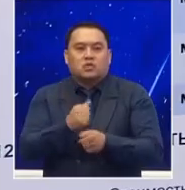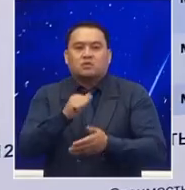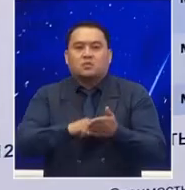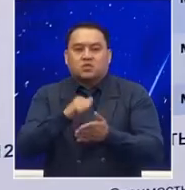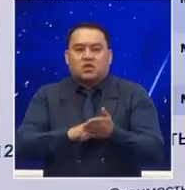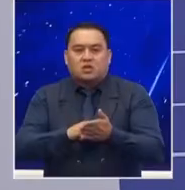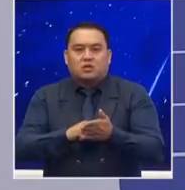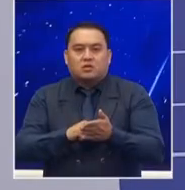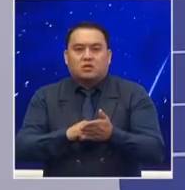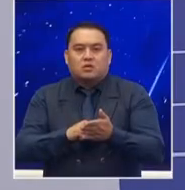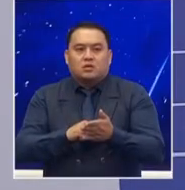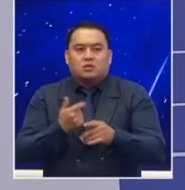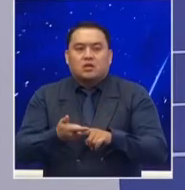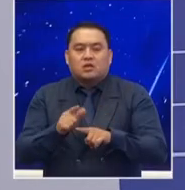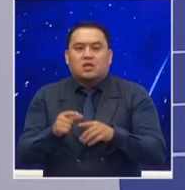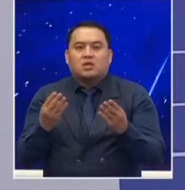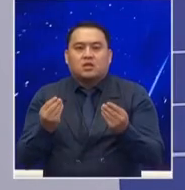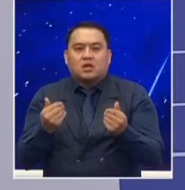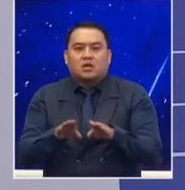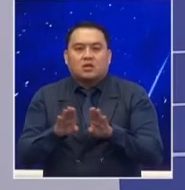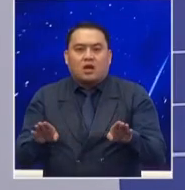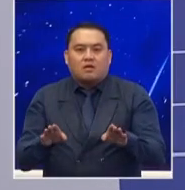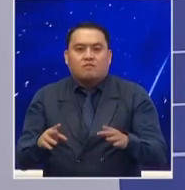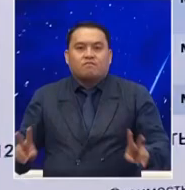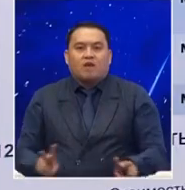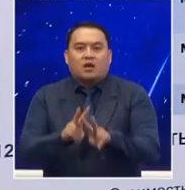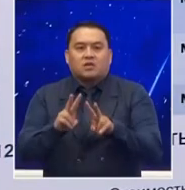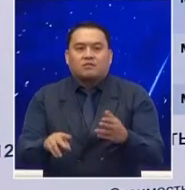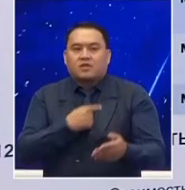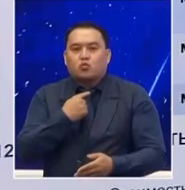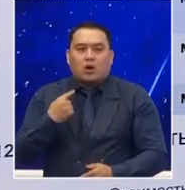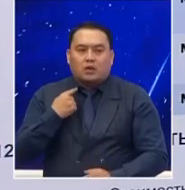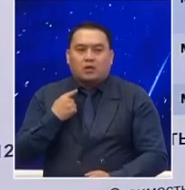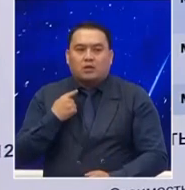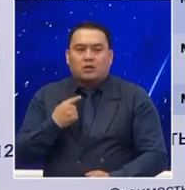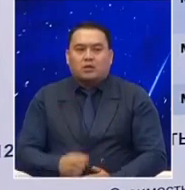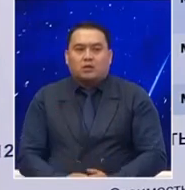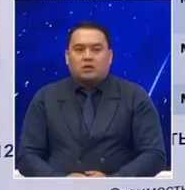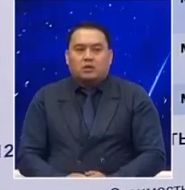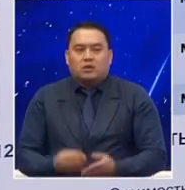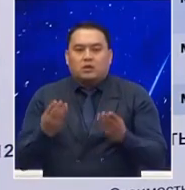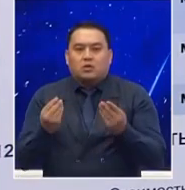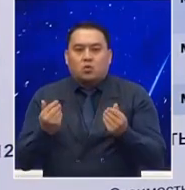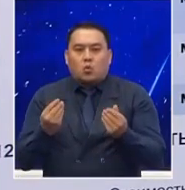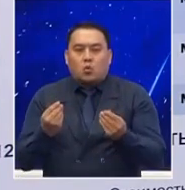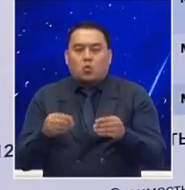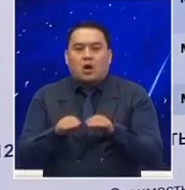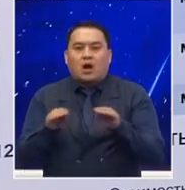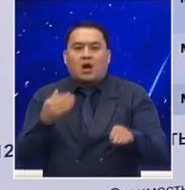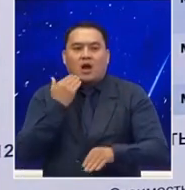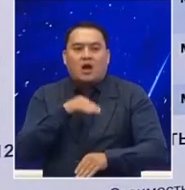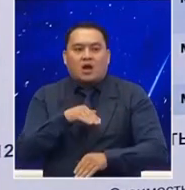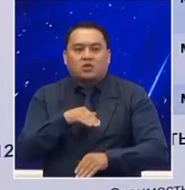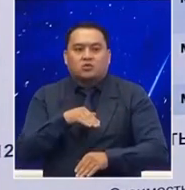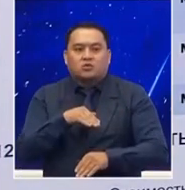замечания? За такие же деньги делают и в Астане, и в Талдыкургане. Но деньги и качество у вас